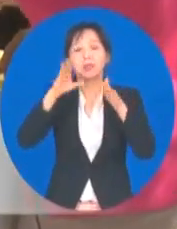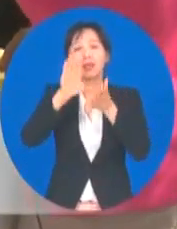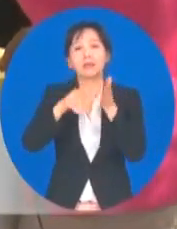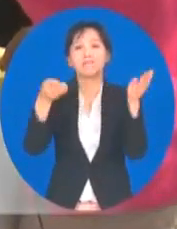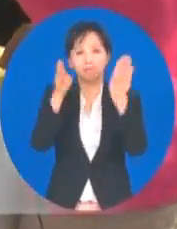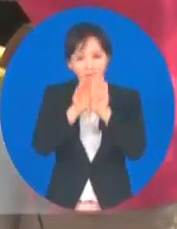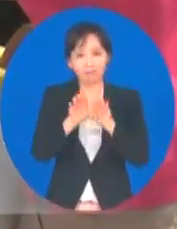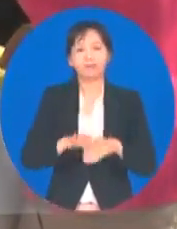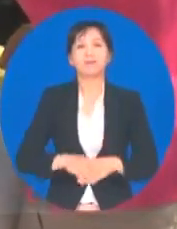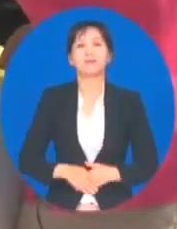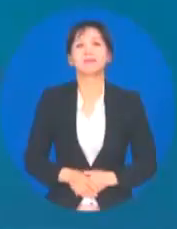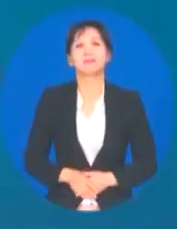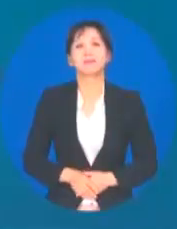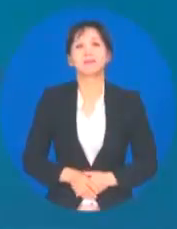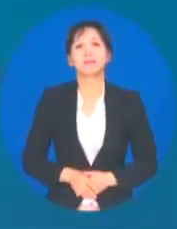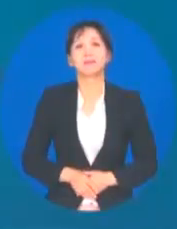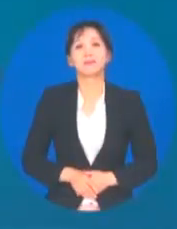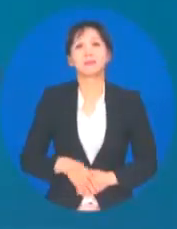열리지 않습니다.